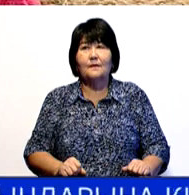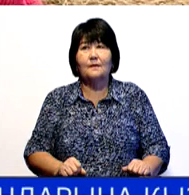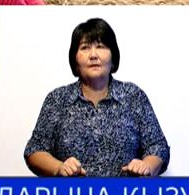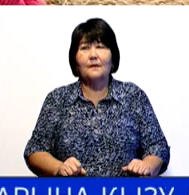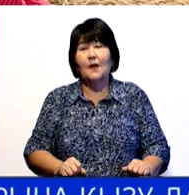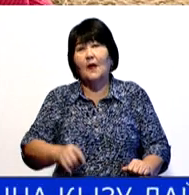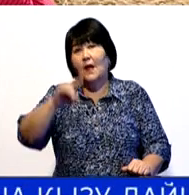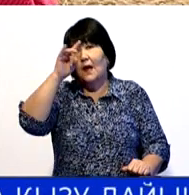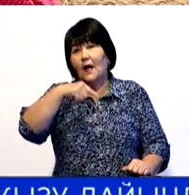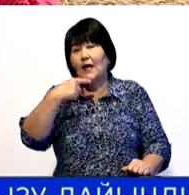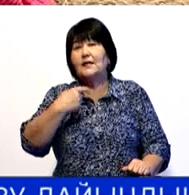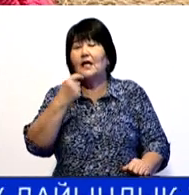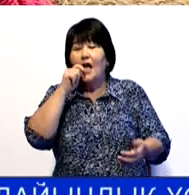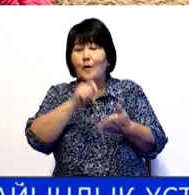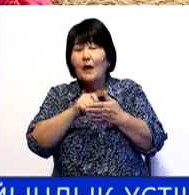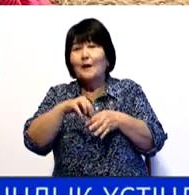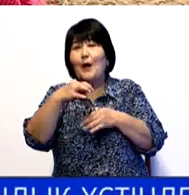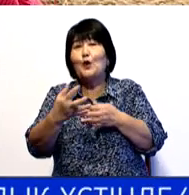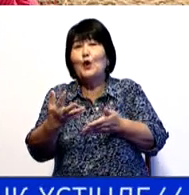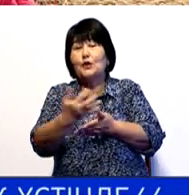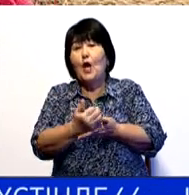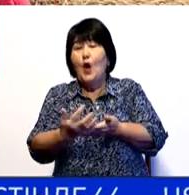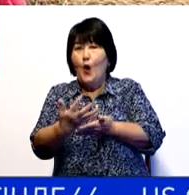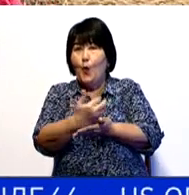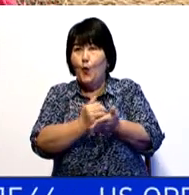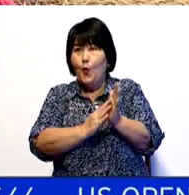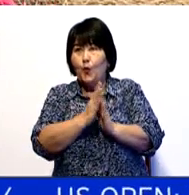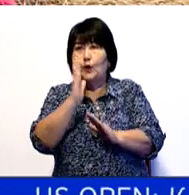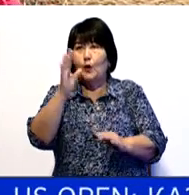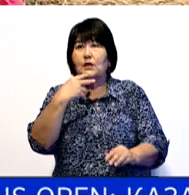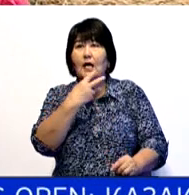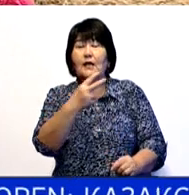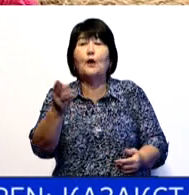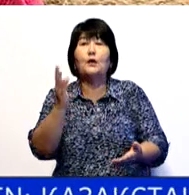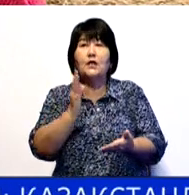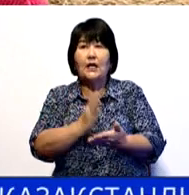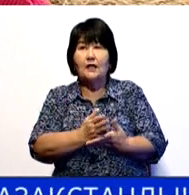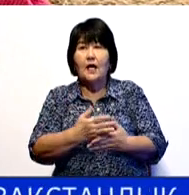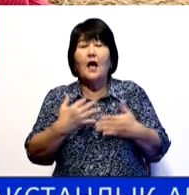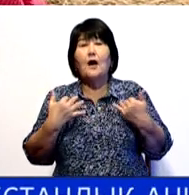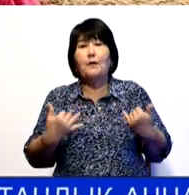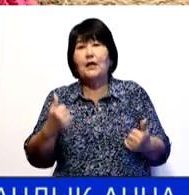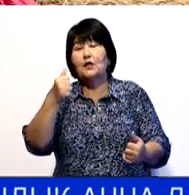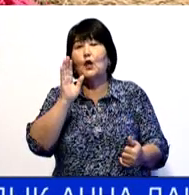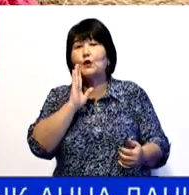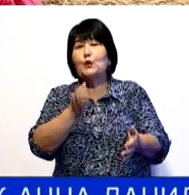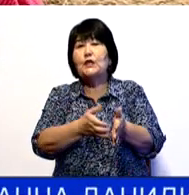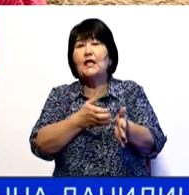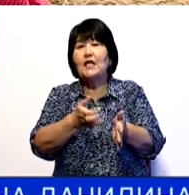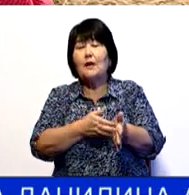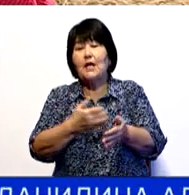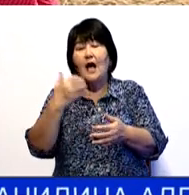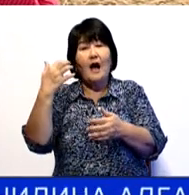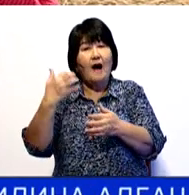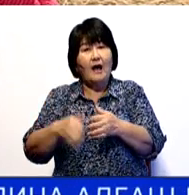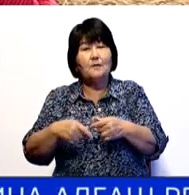Қазақ айтады ғой, балапанды күзде сана демекші, өнімділігін құда қаласа алда көре жатамыз. Биылғы жылы судың тапшылығына да